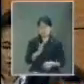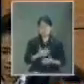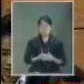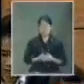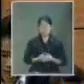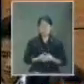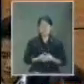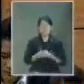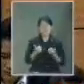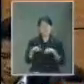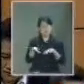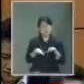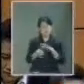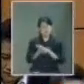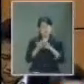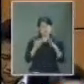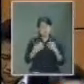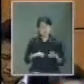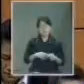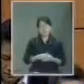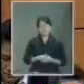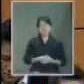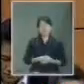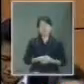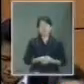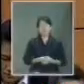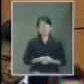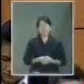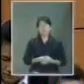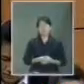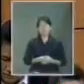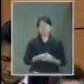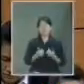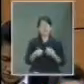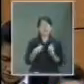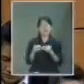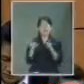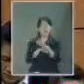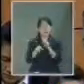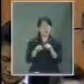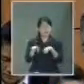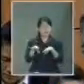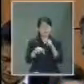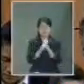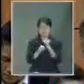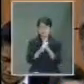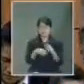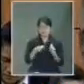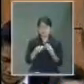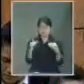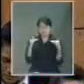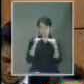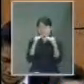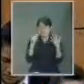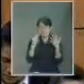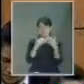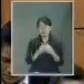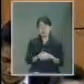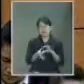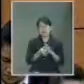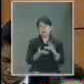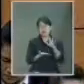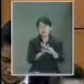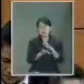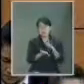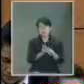พอเสร็จเรียบร้อยจากการกระทำที่ไม่เป็นธรรมนี่เองครับอาชีวศึกษาวิทยาลั